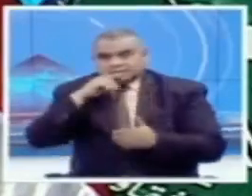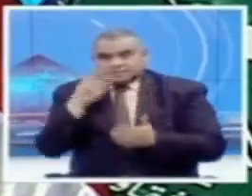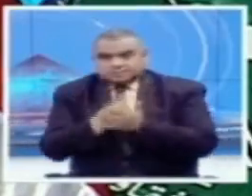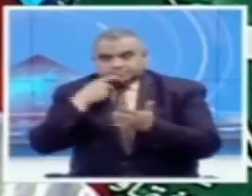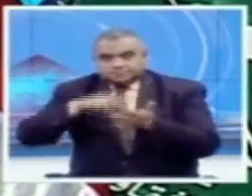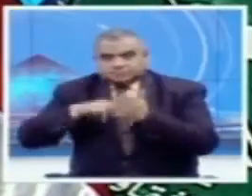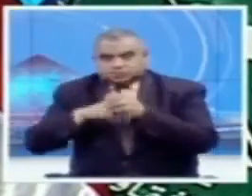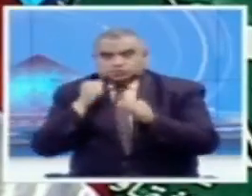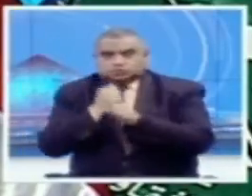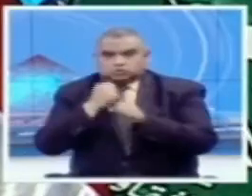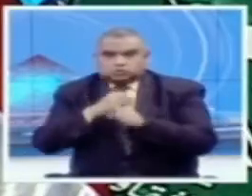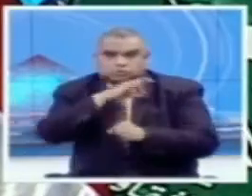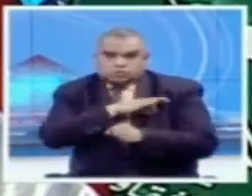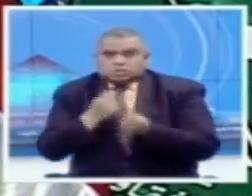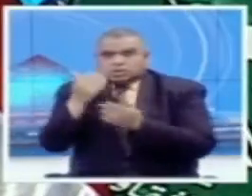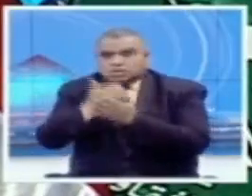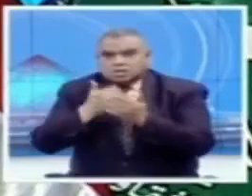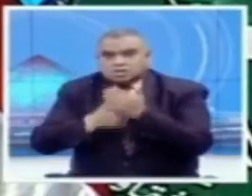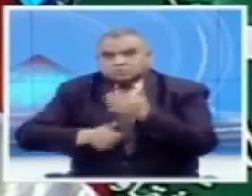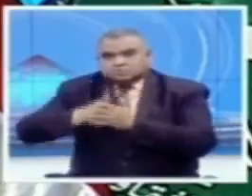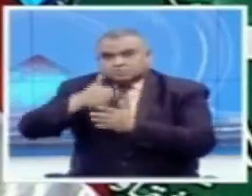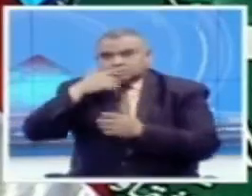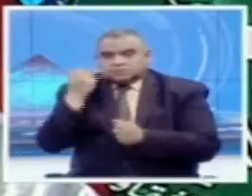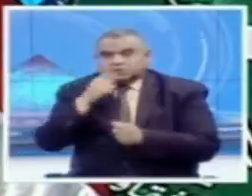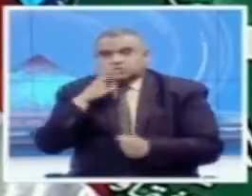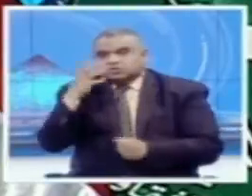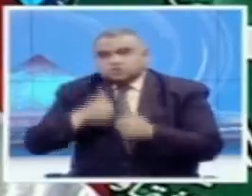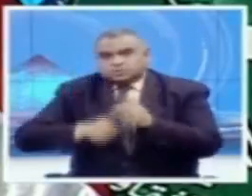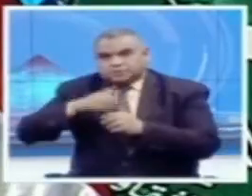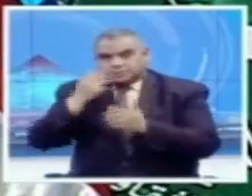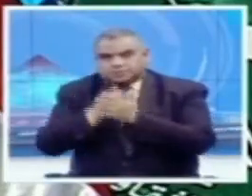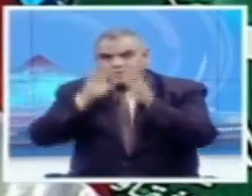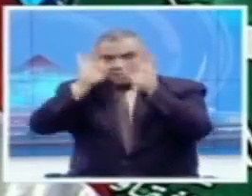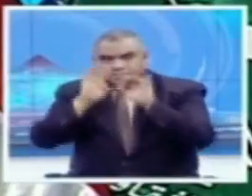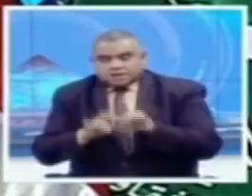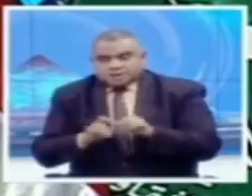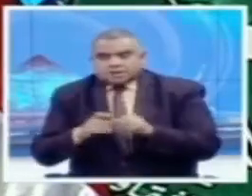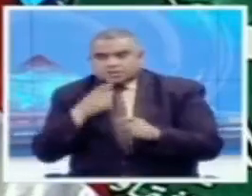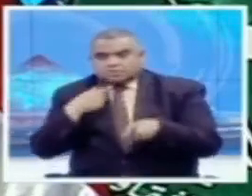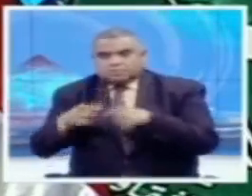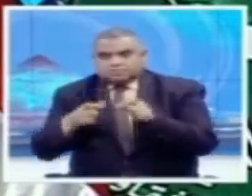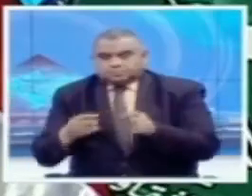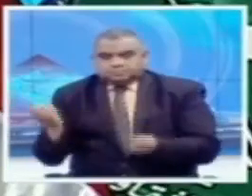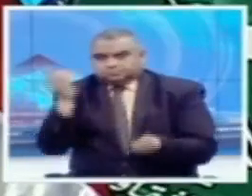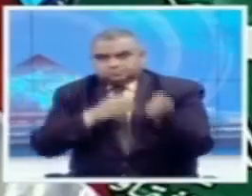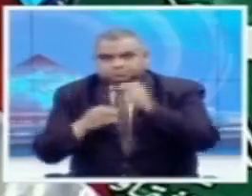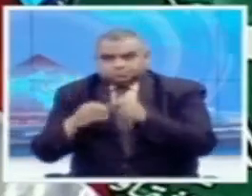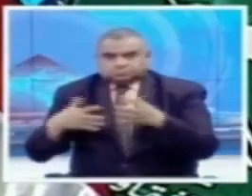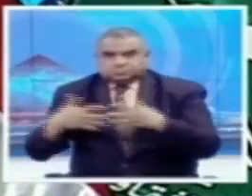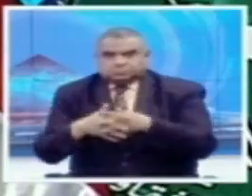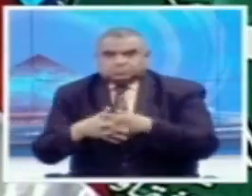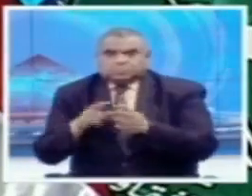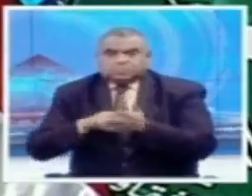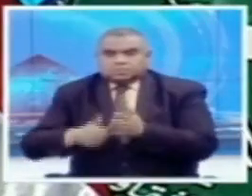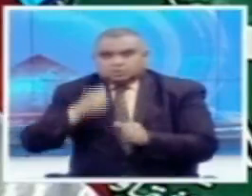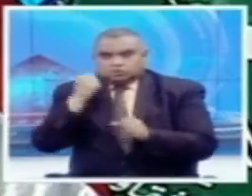يعني ذلك من استثمار لأدوات العصر من قواعد بيانات وبرمجيات وتقنيات،